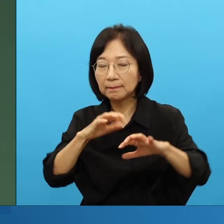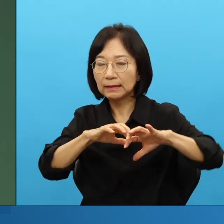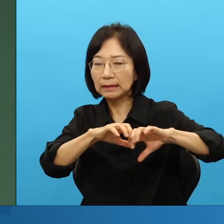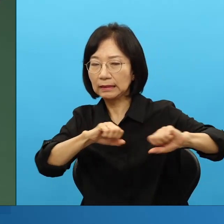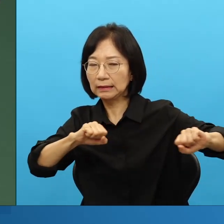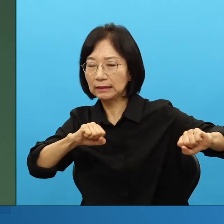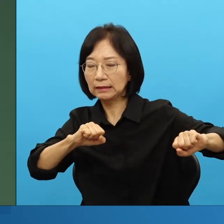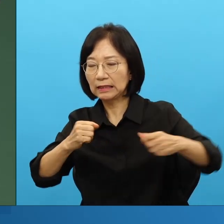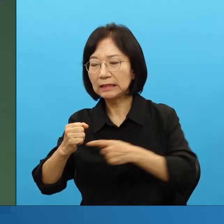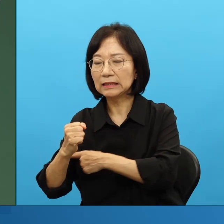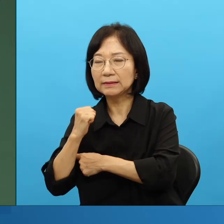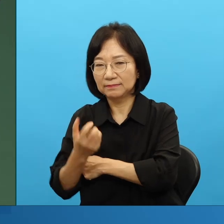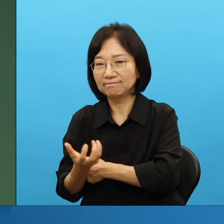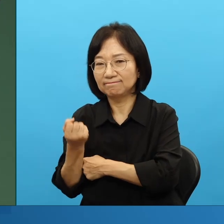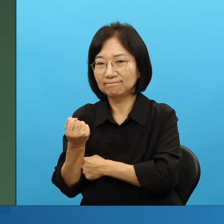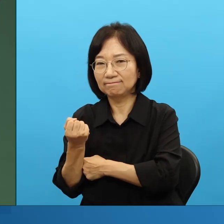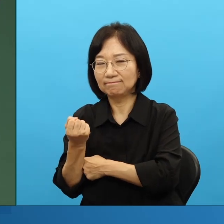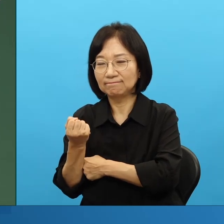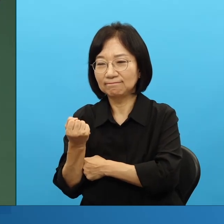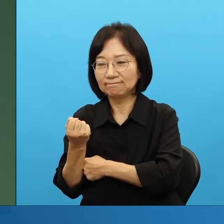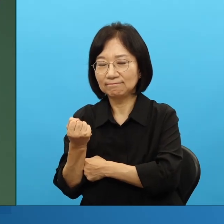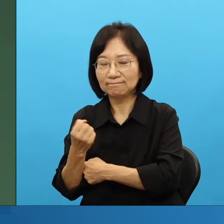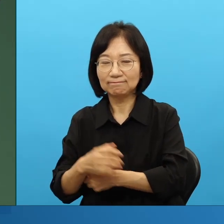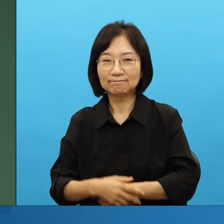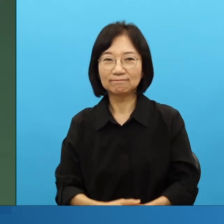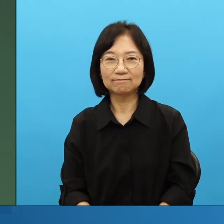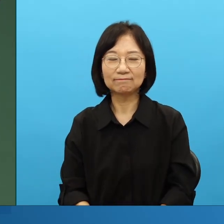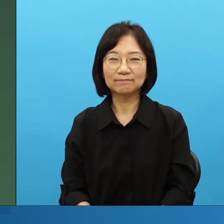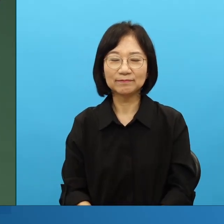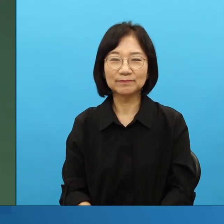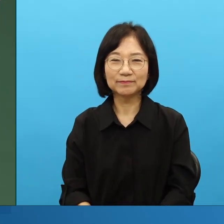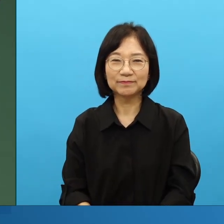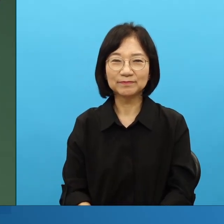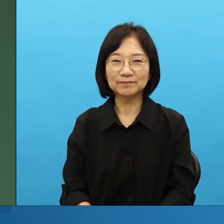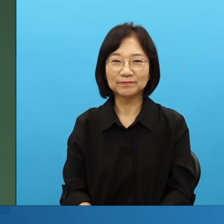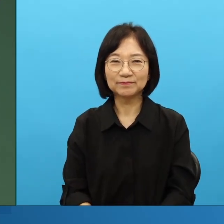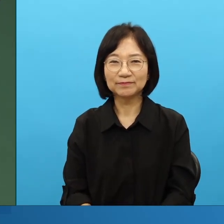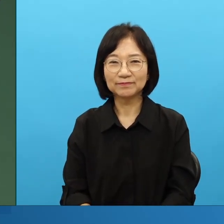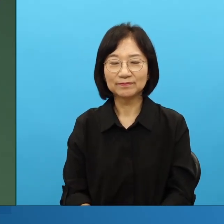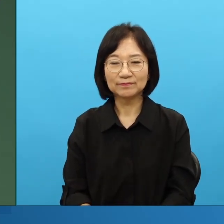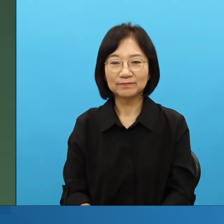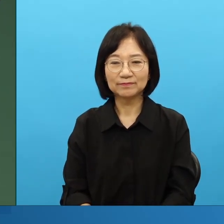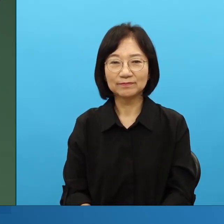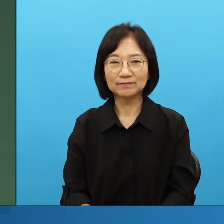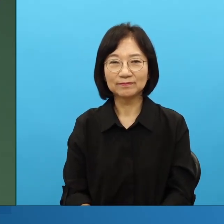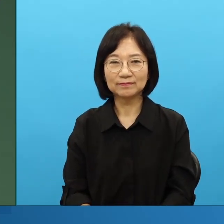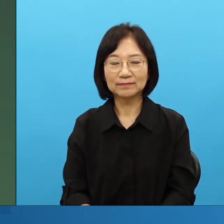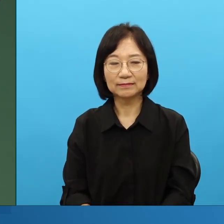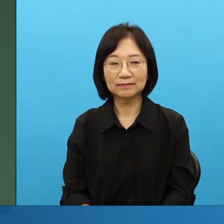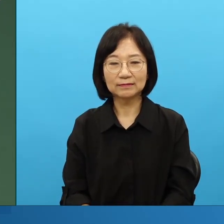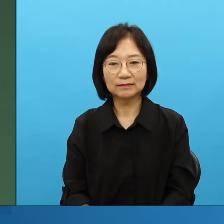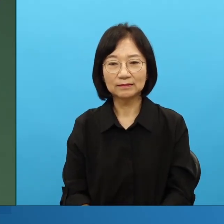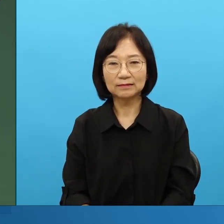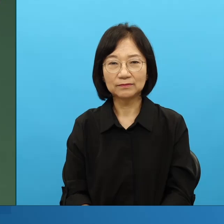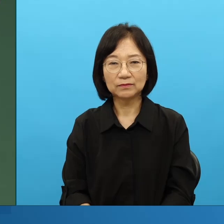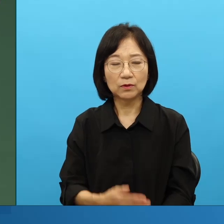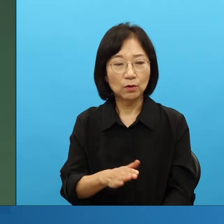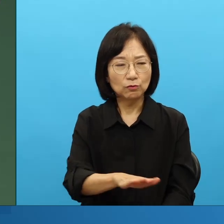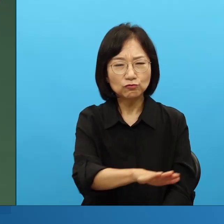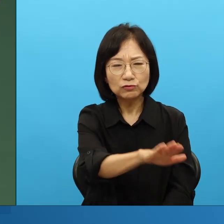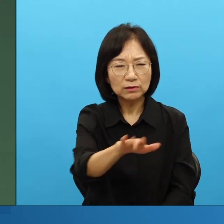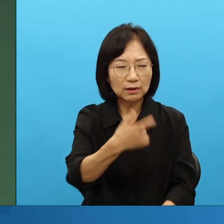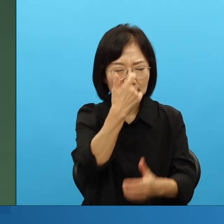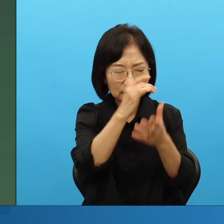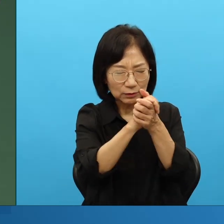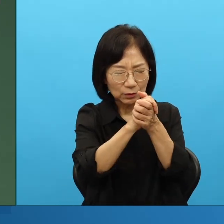约瑟身上来到了不是世界的力量，而是另外的一种力量。 그렇죠. 요 고비를 못 넘어서면 안 되죠. 不应该不能跨越这个界限。 이건 당연히 받을 건데 우리가 지금 안 믿기 때문에 이 부분 못 받는